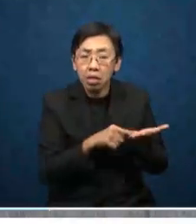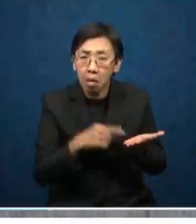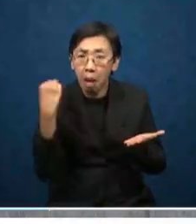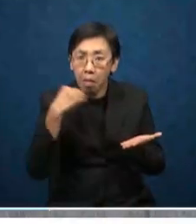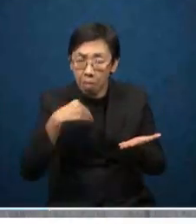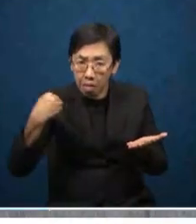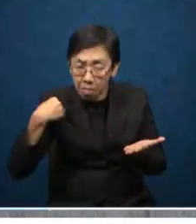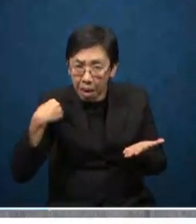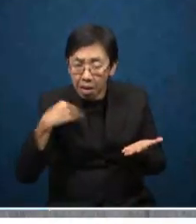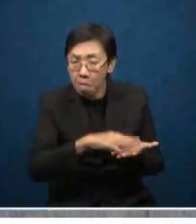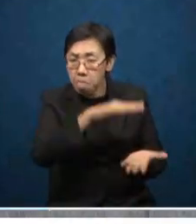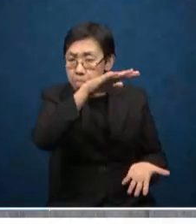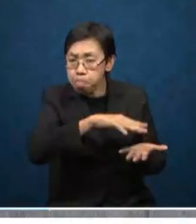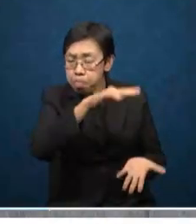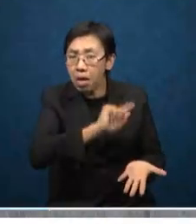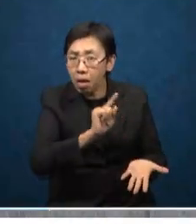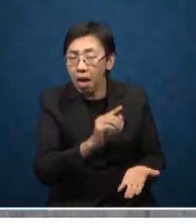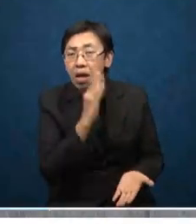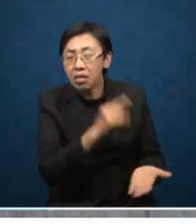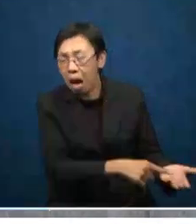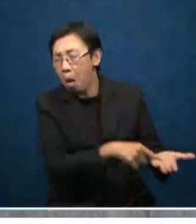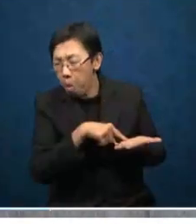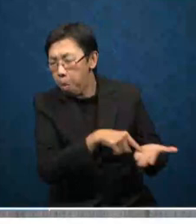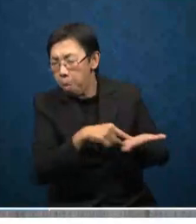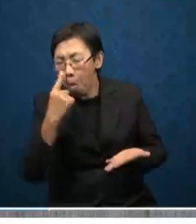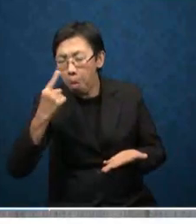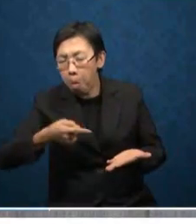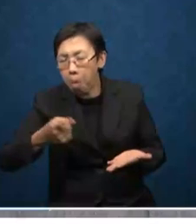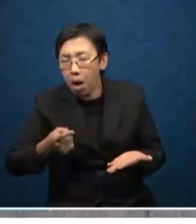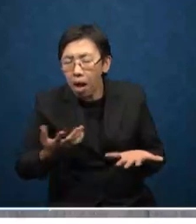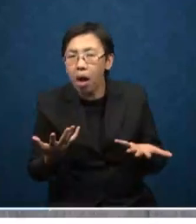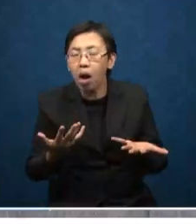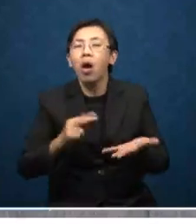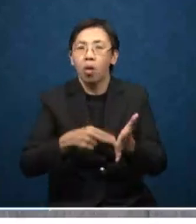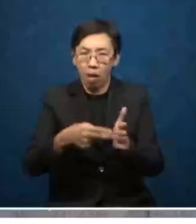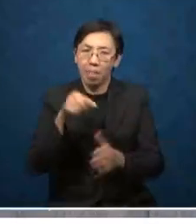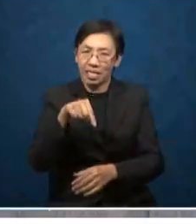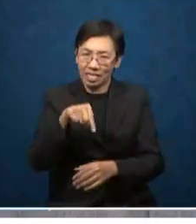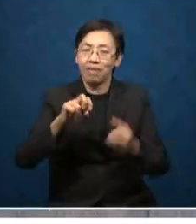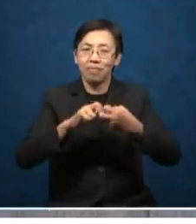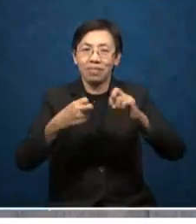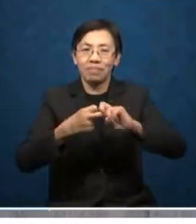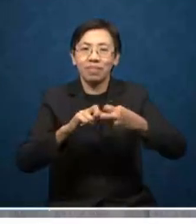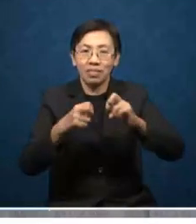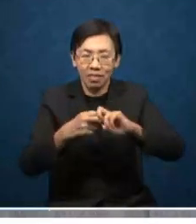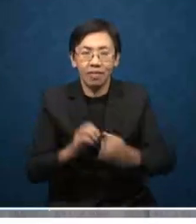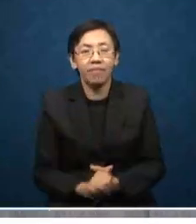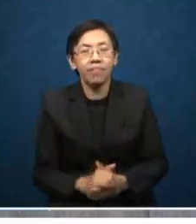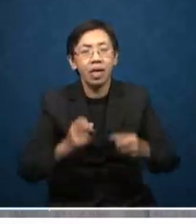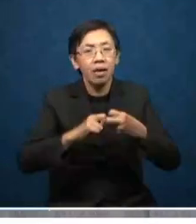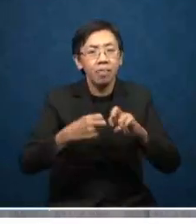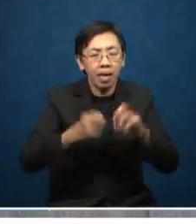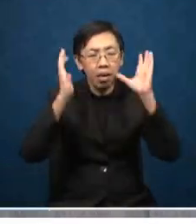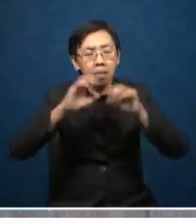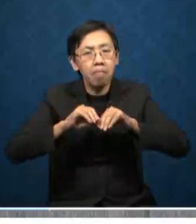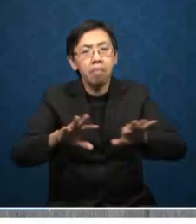ที่มีปริมาณมากอยู่กลับมายังศาลปกครองอีกอันนี้คือปัญหาและปัญหาที่เราอาจจะสื่อสารไป